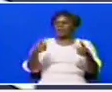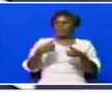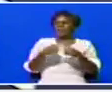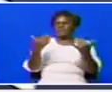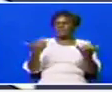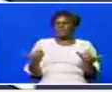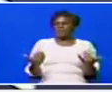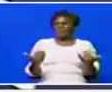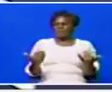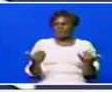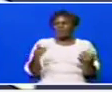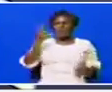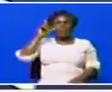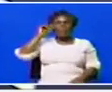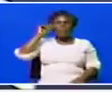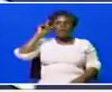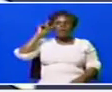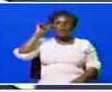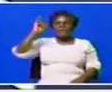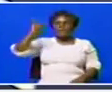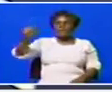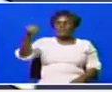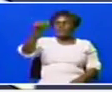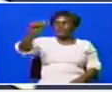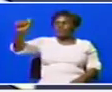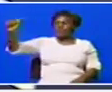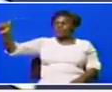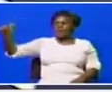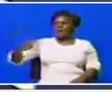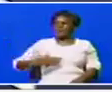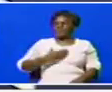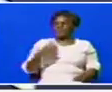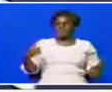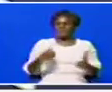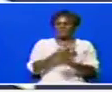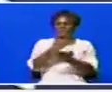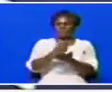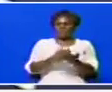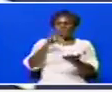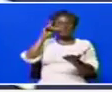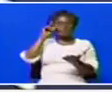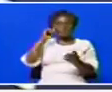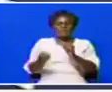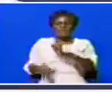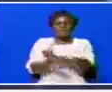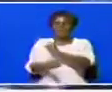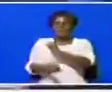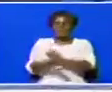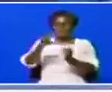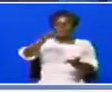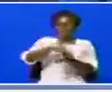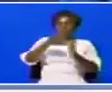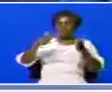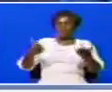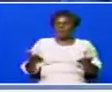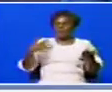Sasa hivi tuingie katika kaunti ya Mombasa. Hassan Juma amekuwa kizuru maeneo mbalimbali katika eneo hilo. Aweze kutuarifu hali imefikia